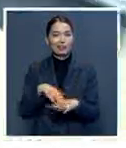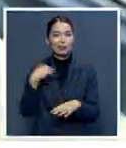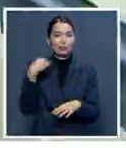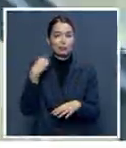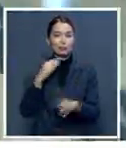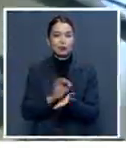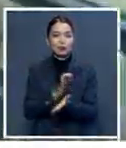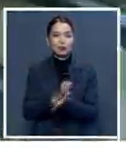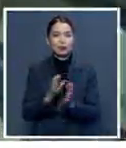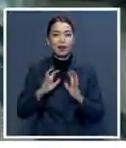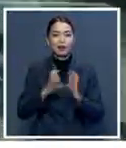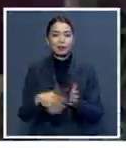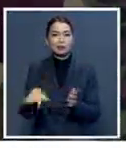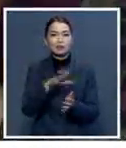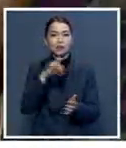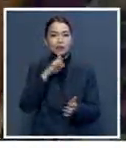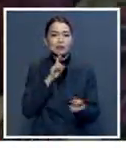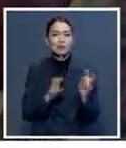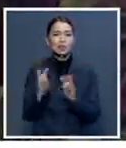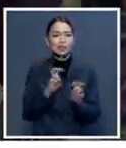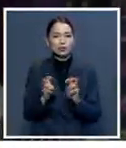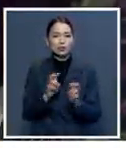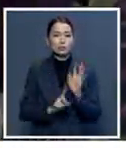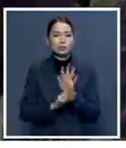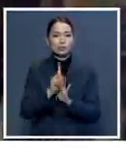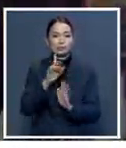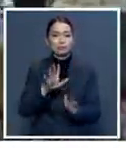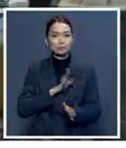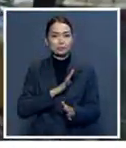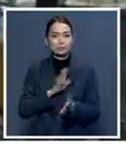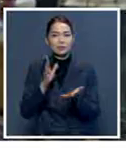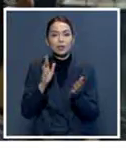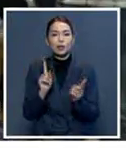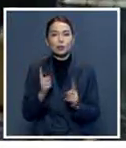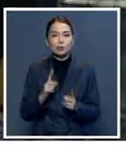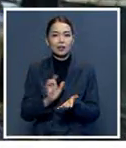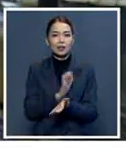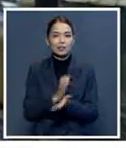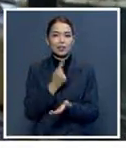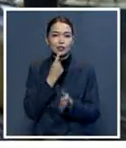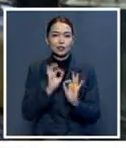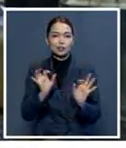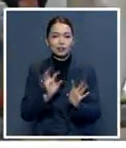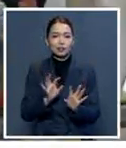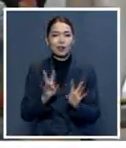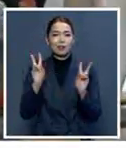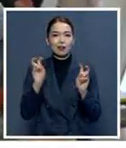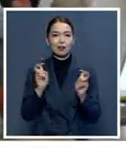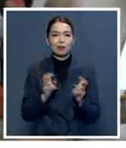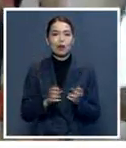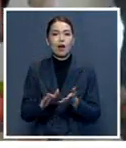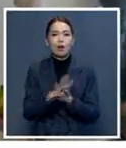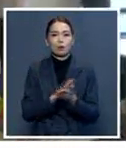қазір әлемнің әр қиырындағы қазақтар іздеп жүріп оқитын басылымға айналды. Себебі газет тілшілері көтеретін тақырыптардың ауқымы